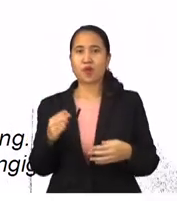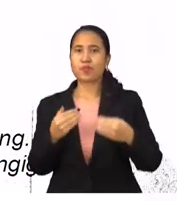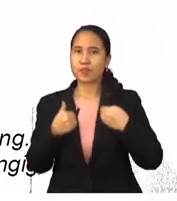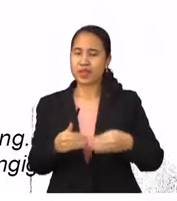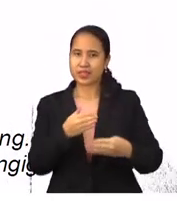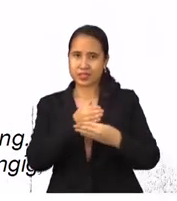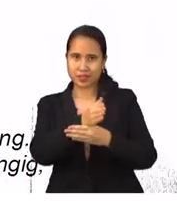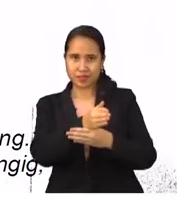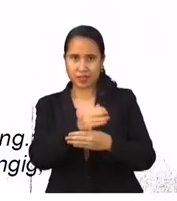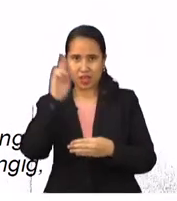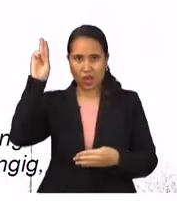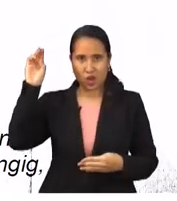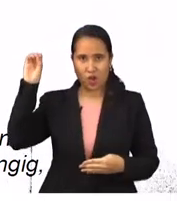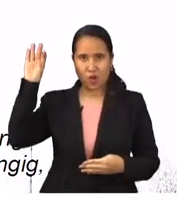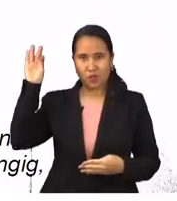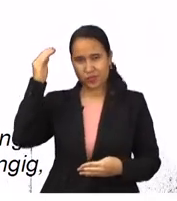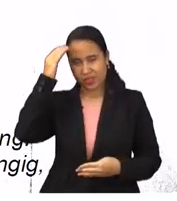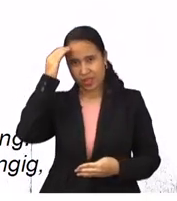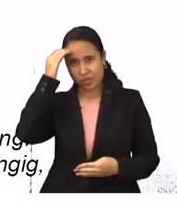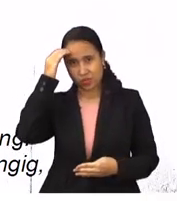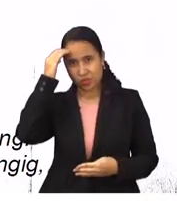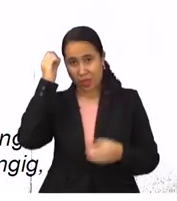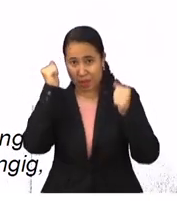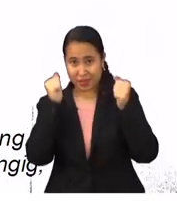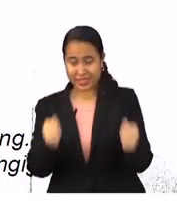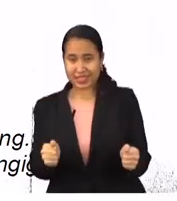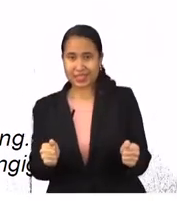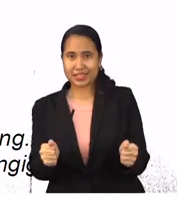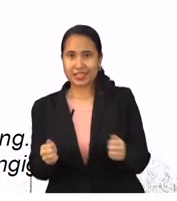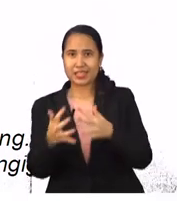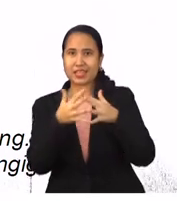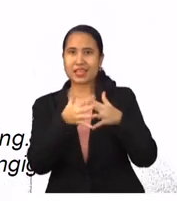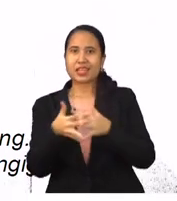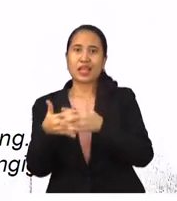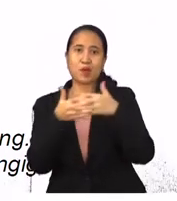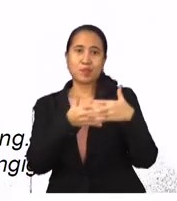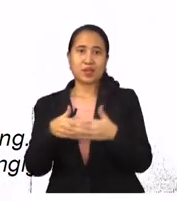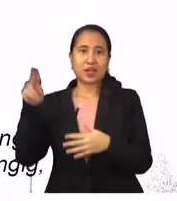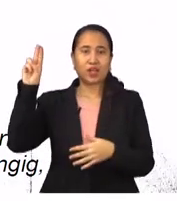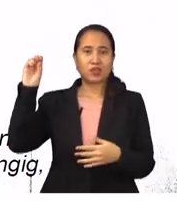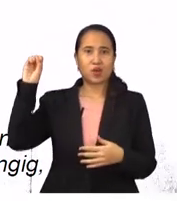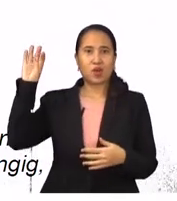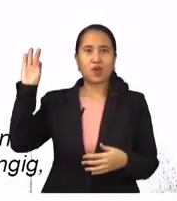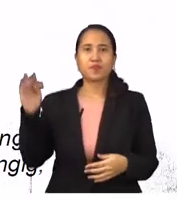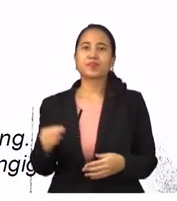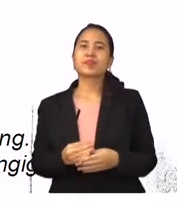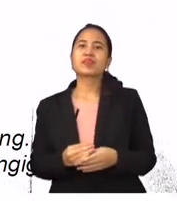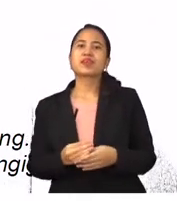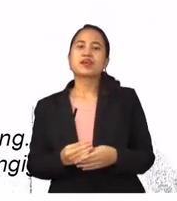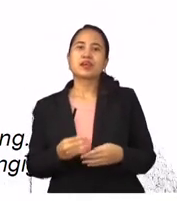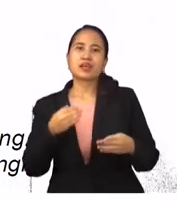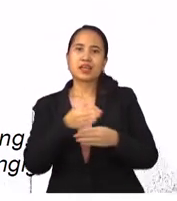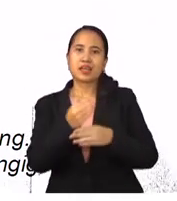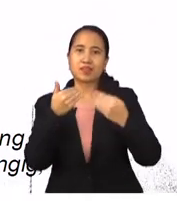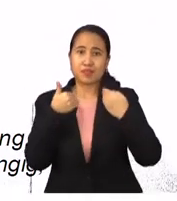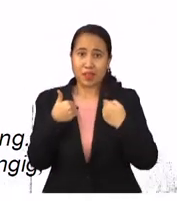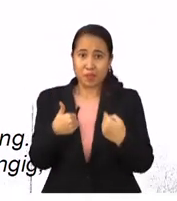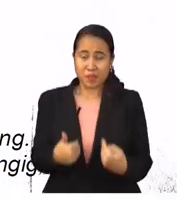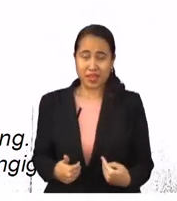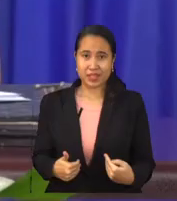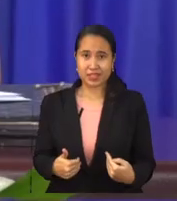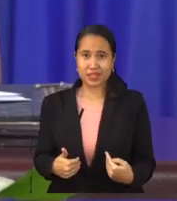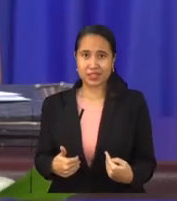neemt het Hof mee in haar overweging dat voor het Inter-Amerikaanse Hof voor de Rechten van de Mens artikel 28 van het Verdrag van